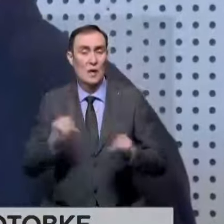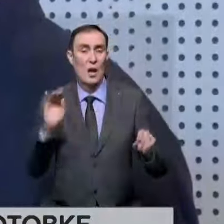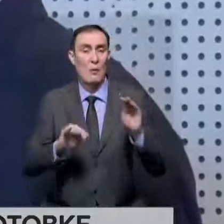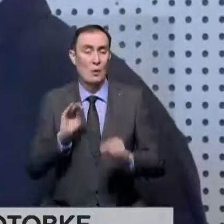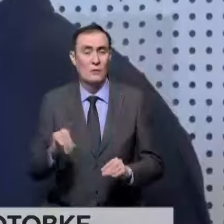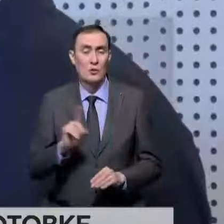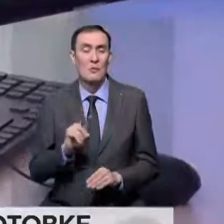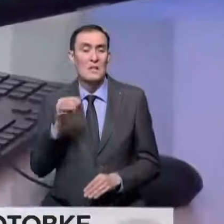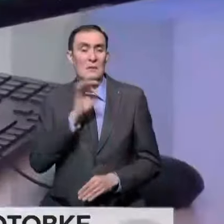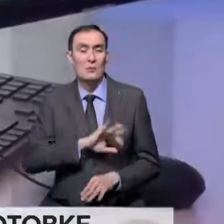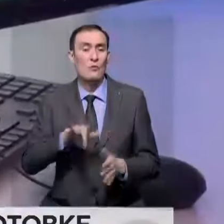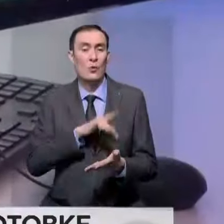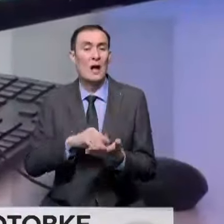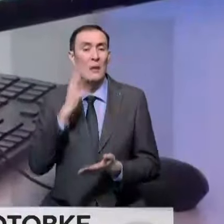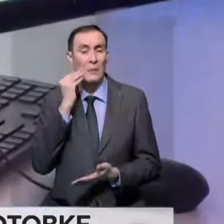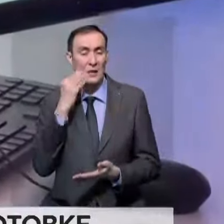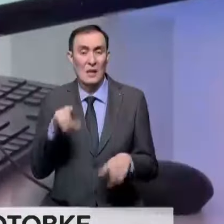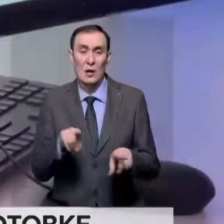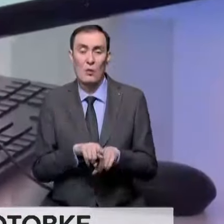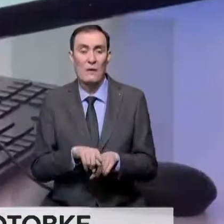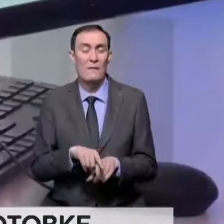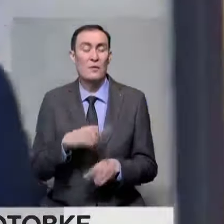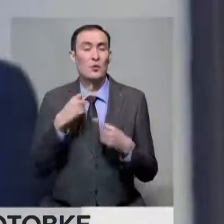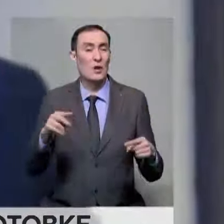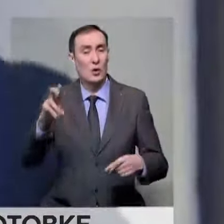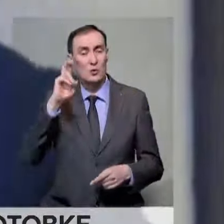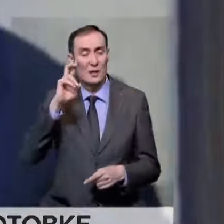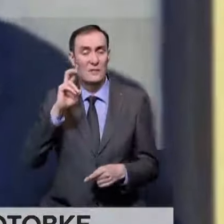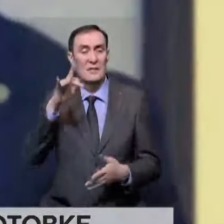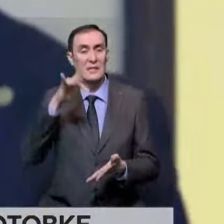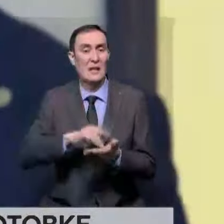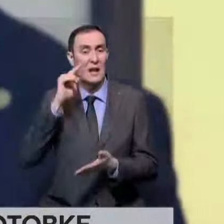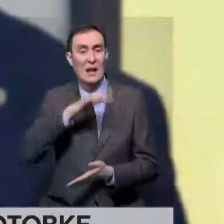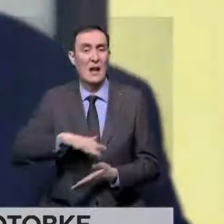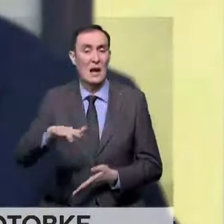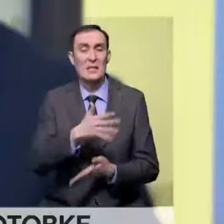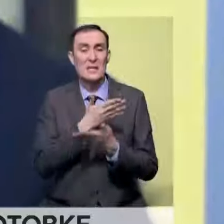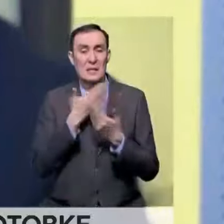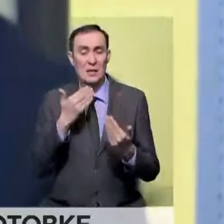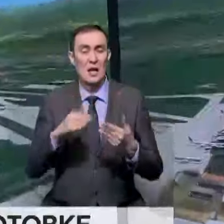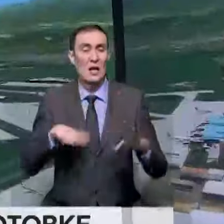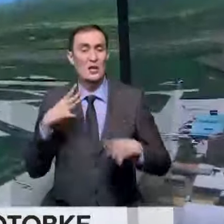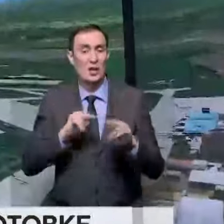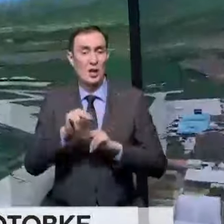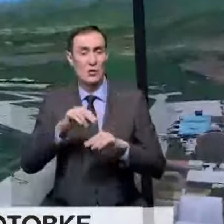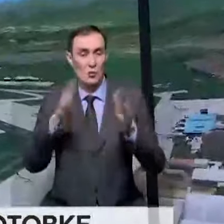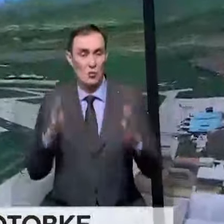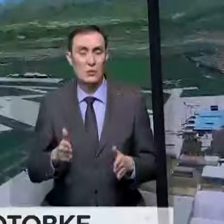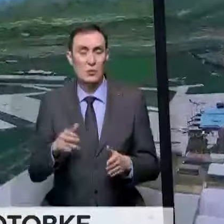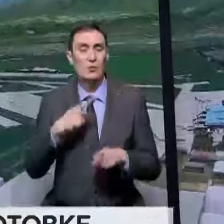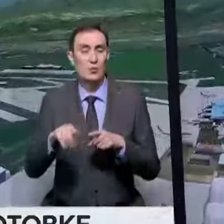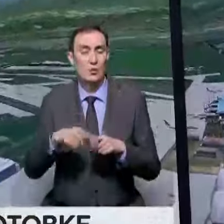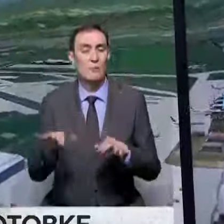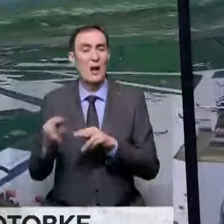оборудование используют пока только в Алматы. Аналогов ни в одной из стран Центральной Азии ему нет. Тренажер, по словам специалистов,